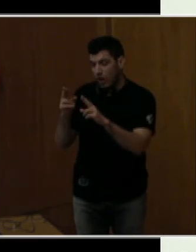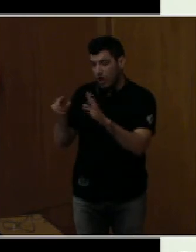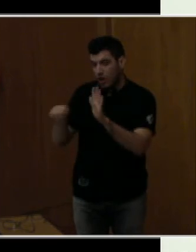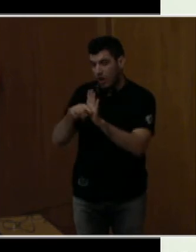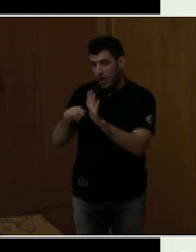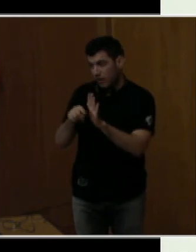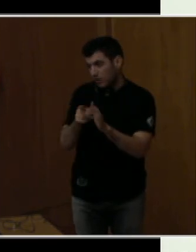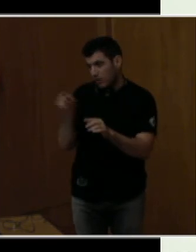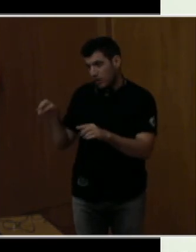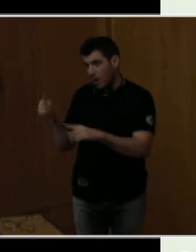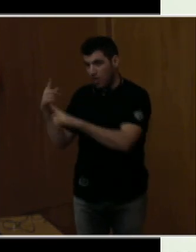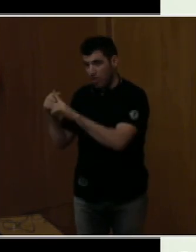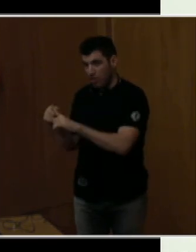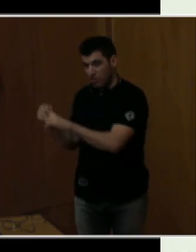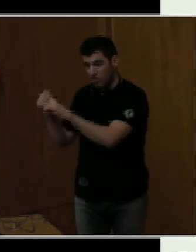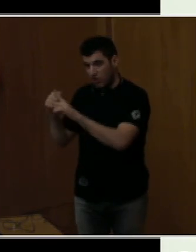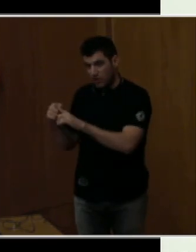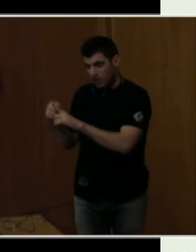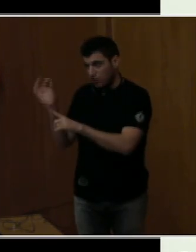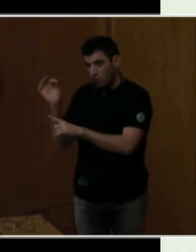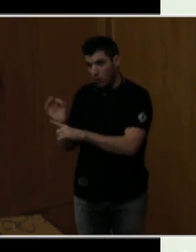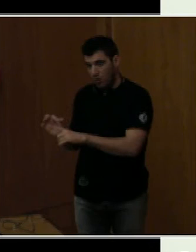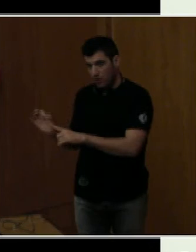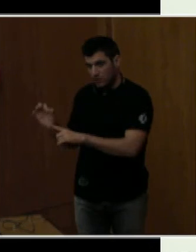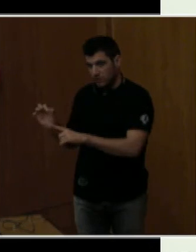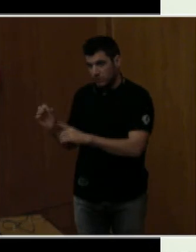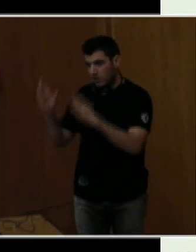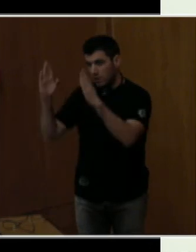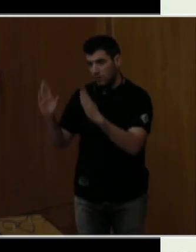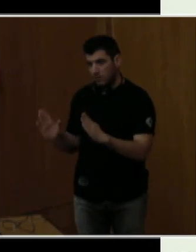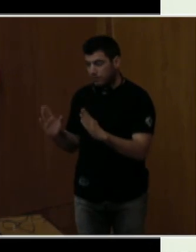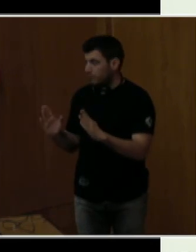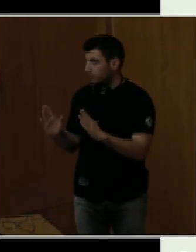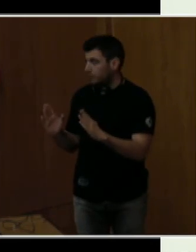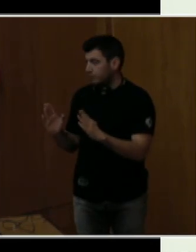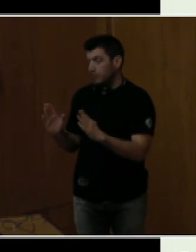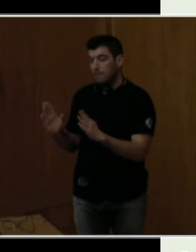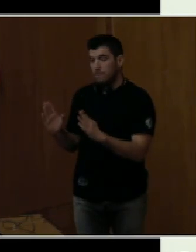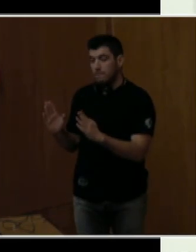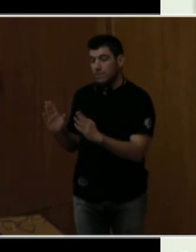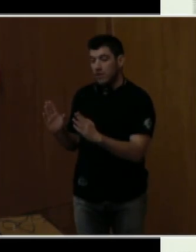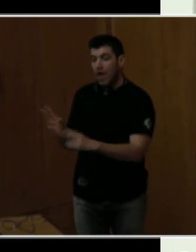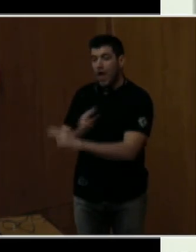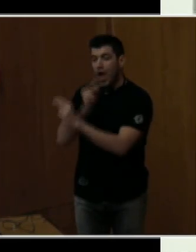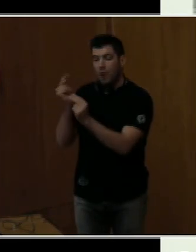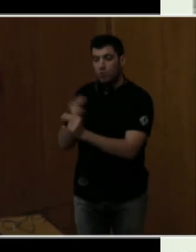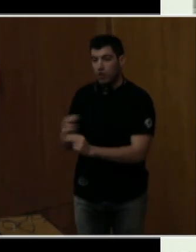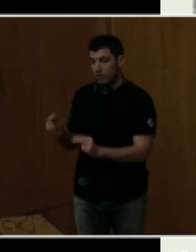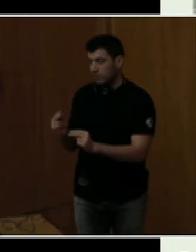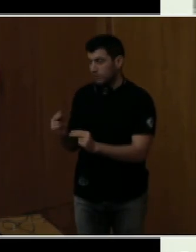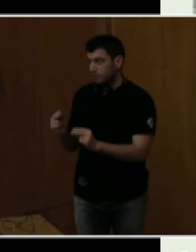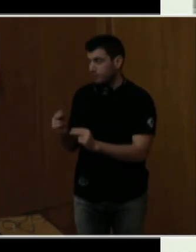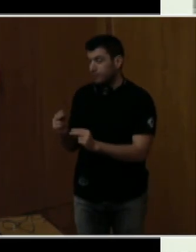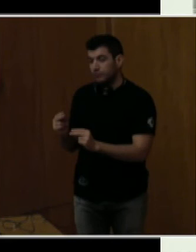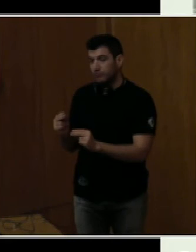θετικά φορτία, οπές όπως ονομάζονται, στην άλλη πλάκα, και όταν στη συνέχεια διακόψω